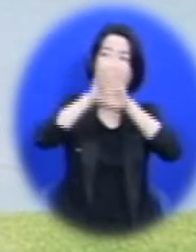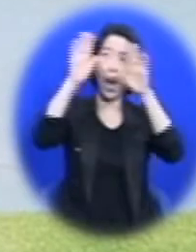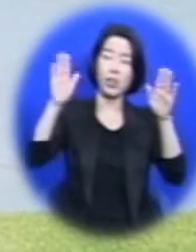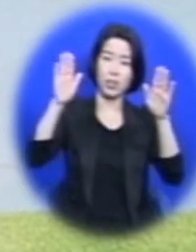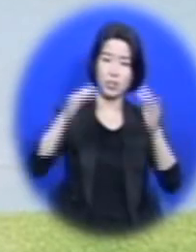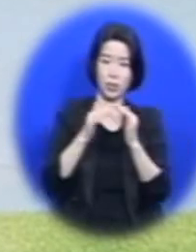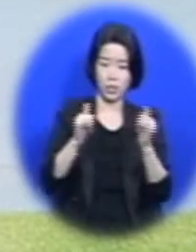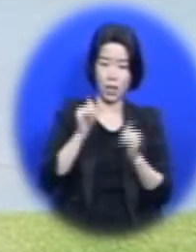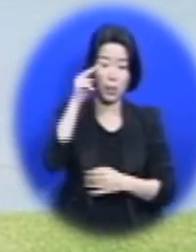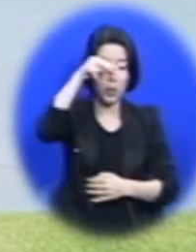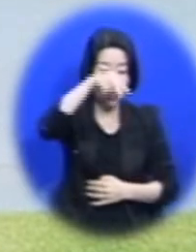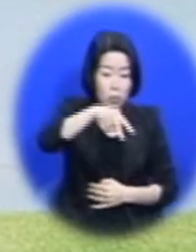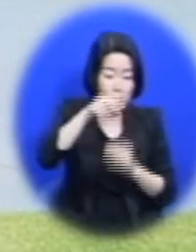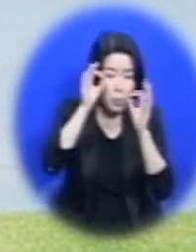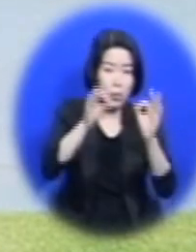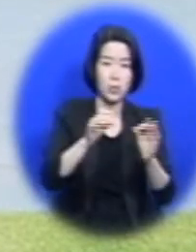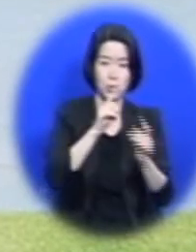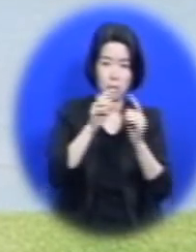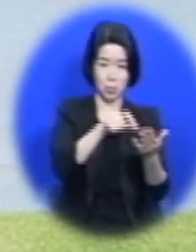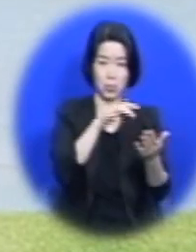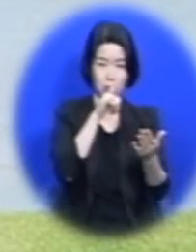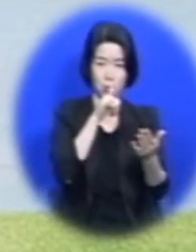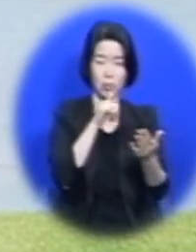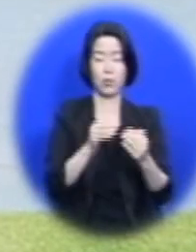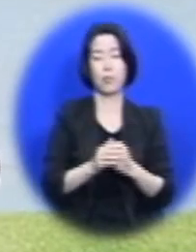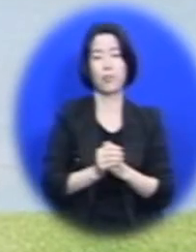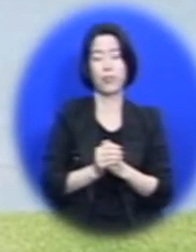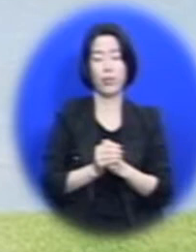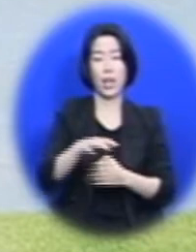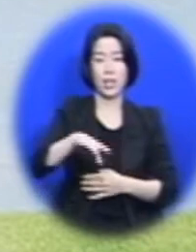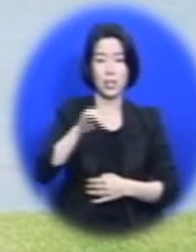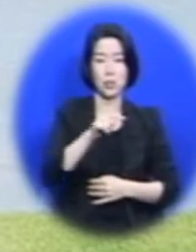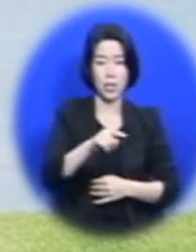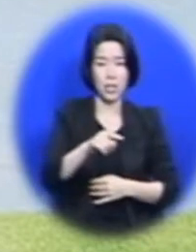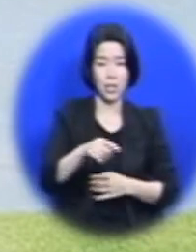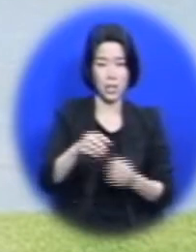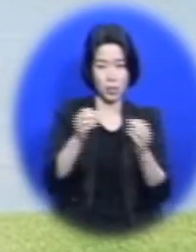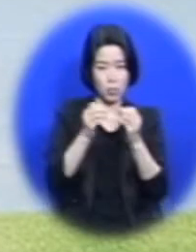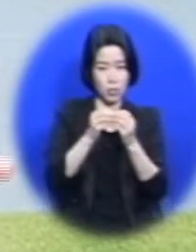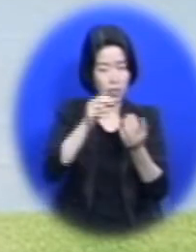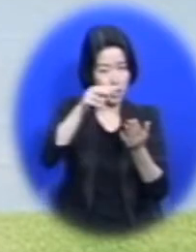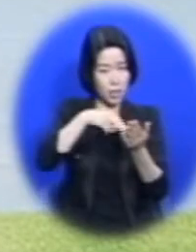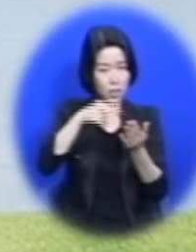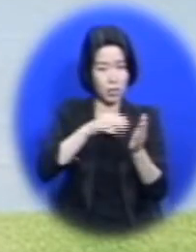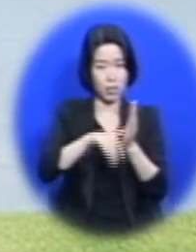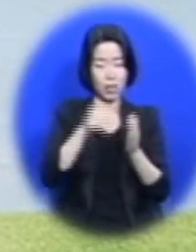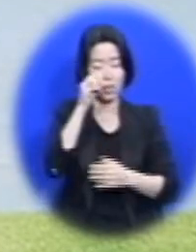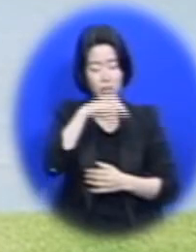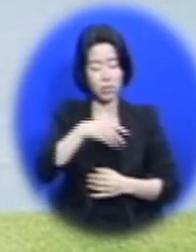사람을 굽어보시면서 라고 그렇게 말씀을 했습니다. 처음에 이 구절을 읽을 때는 그냥